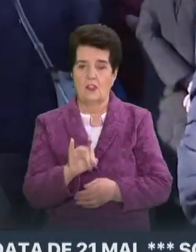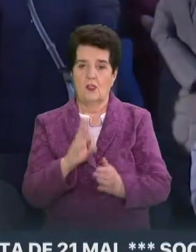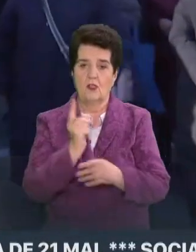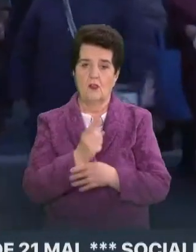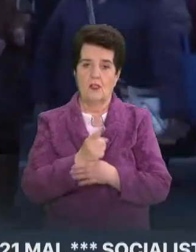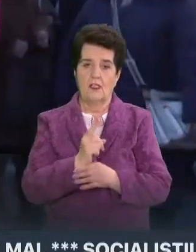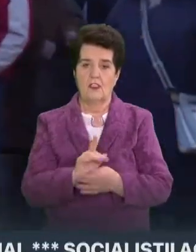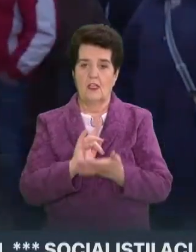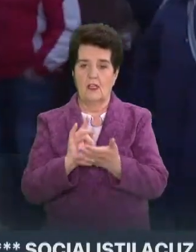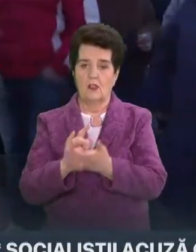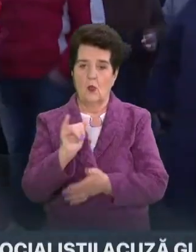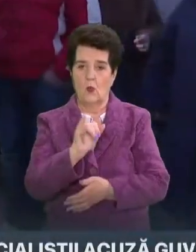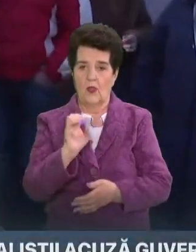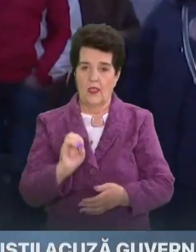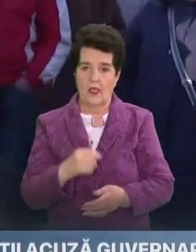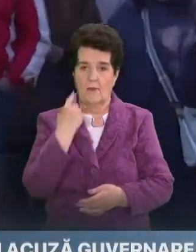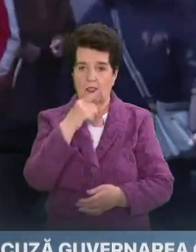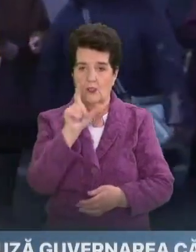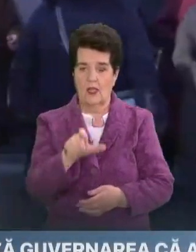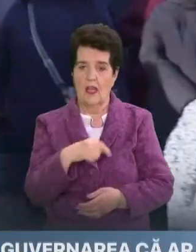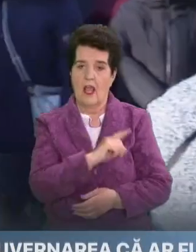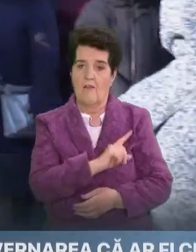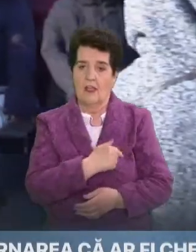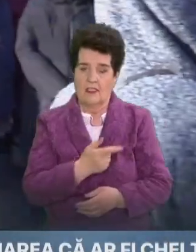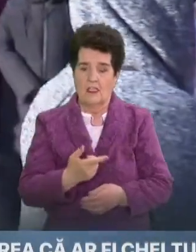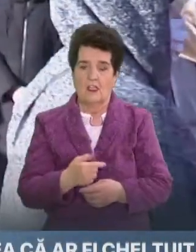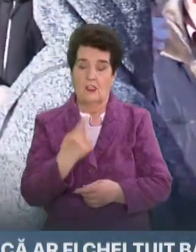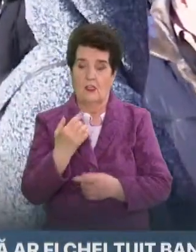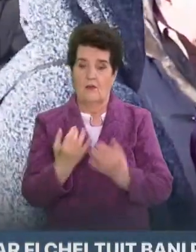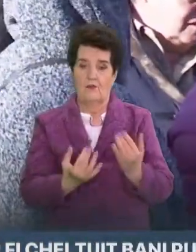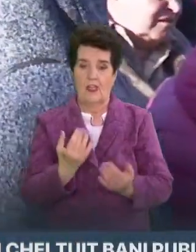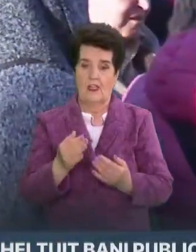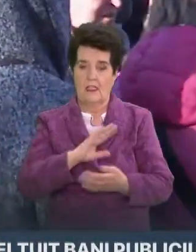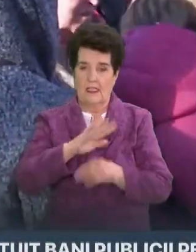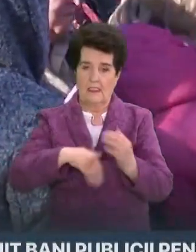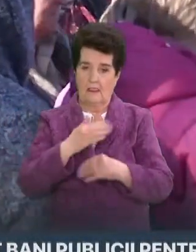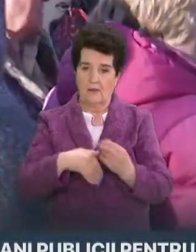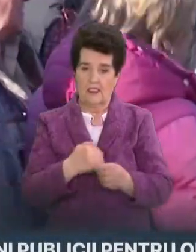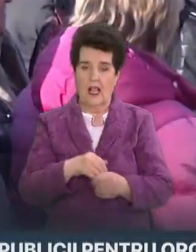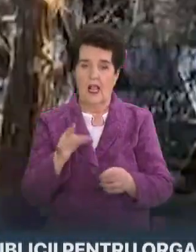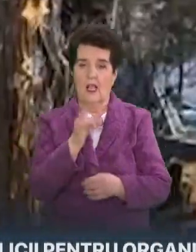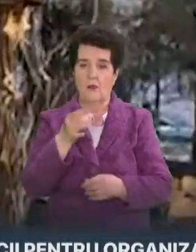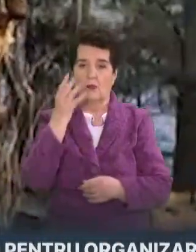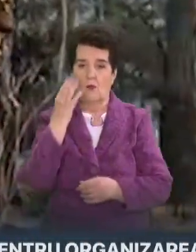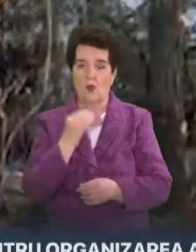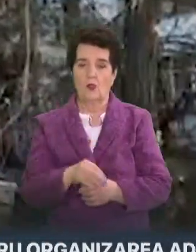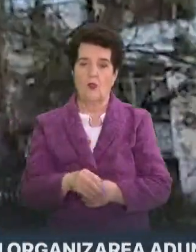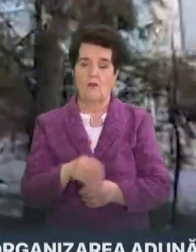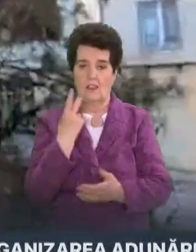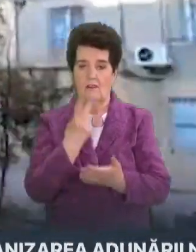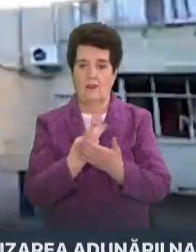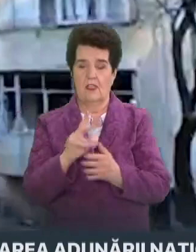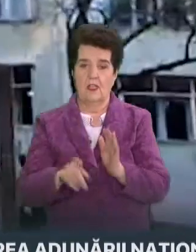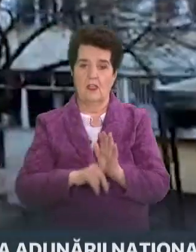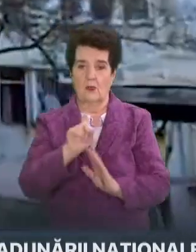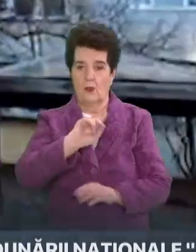de călătorie în UE pentru persoanele fizice. Eforturile de destabilizare a Republicii Moldova s-au intensificat în mod vizibil de la